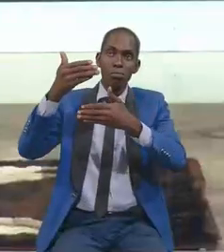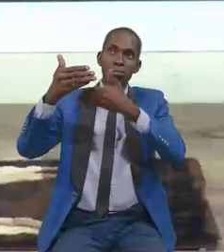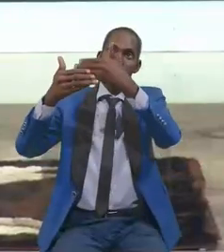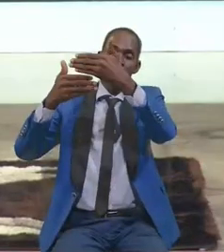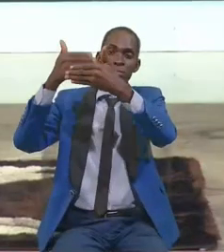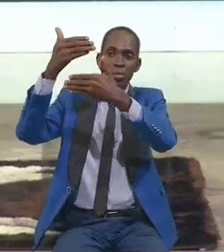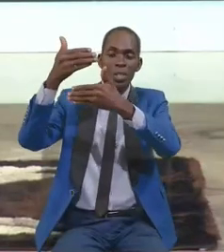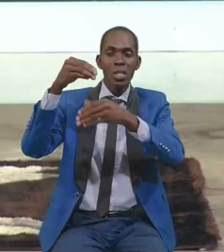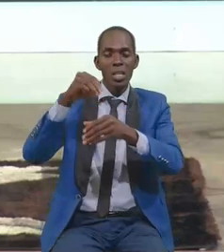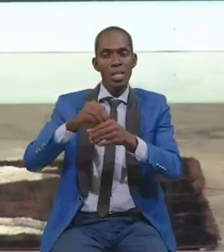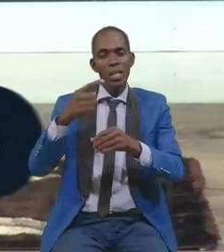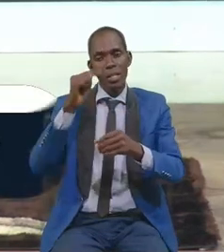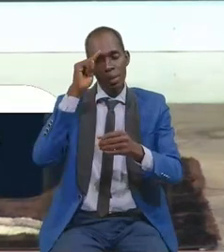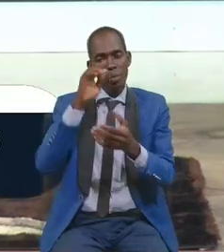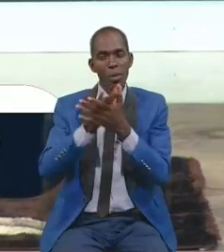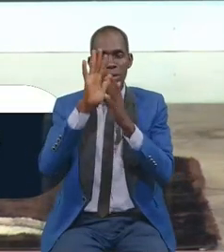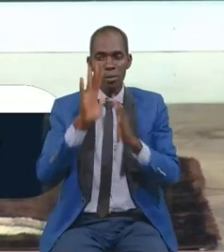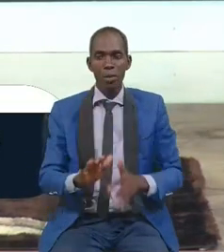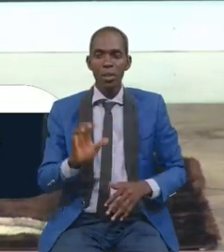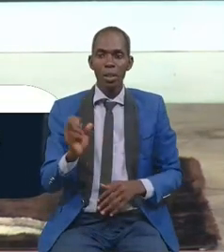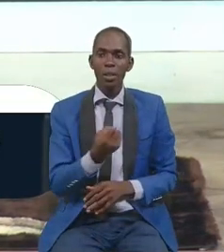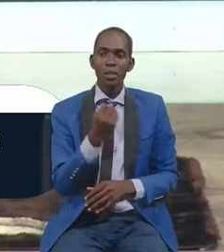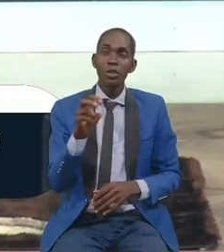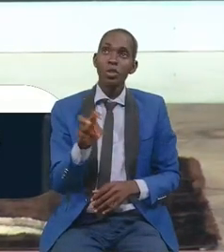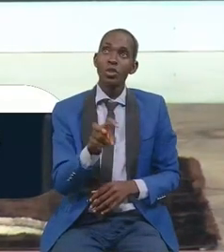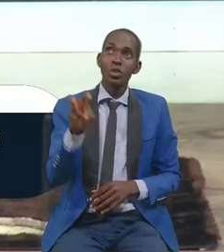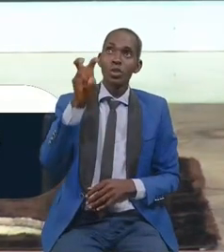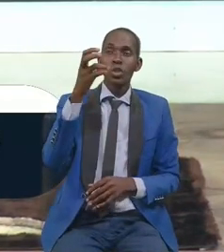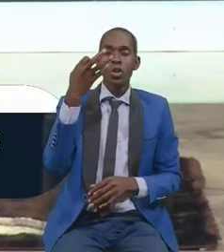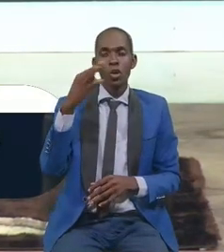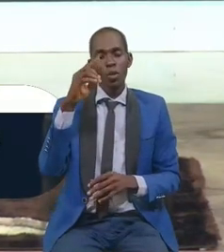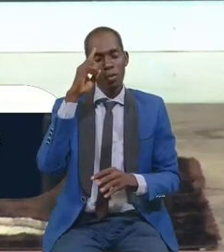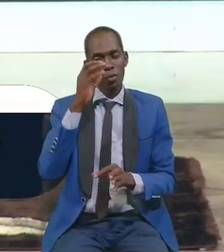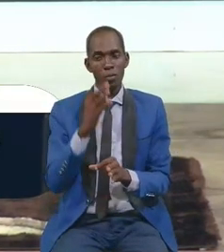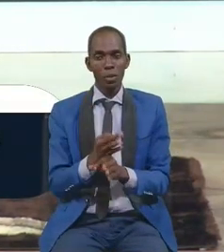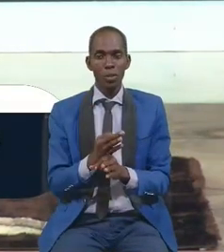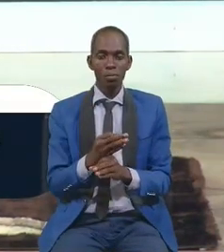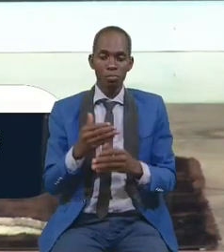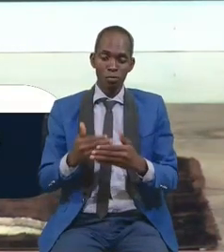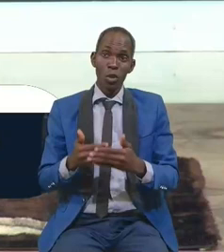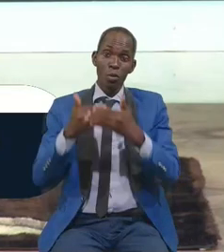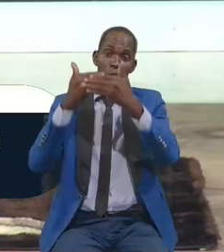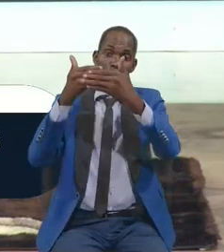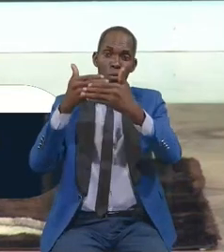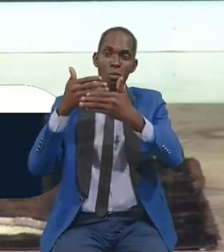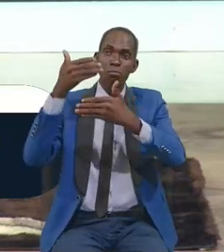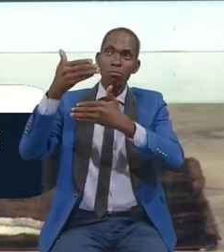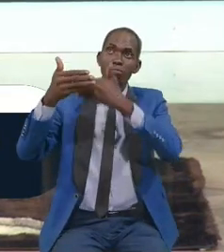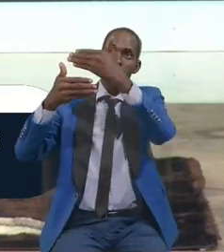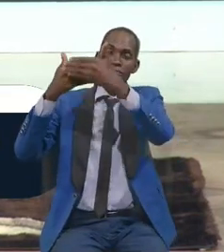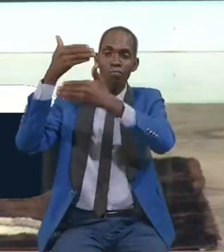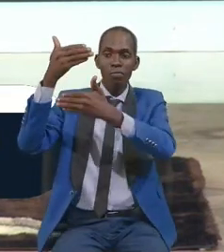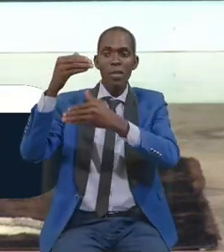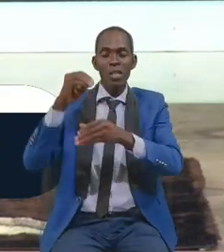de foi du croyant. Le progrès continu dans le voyage de foi du